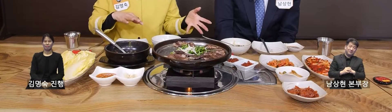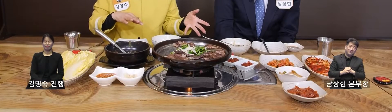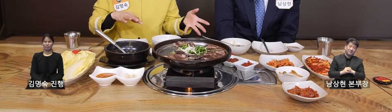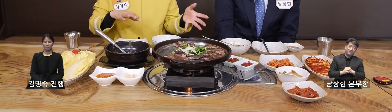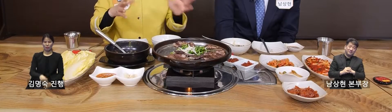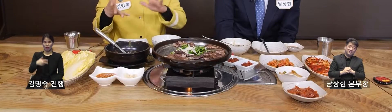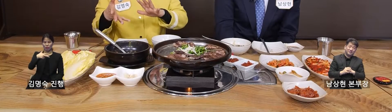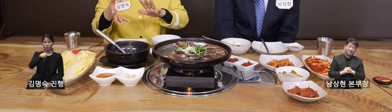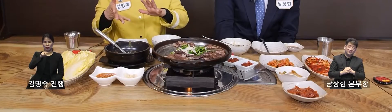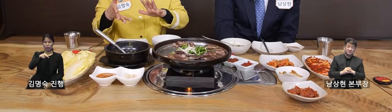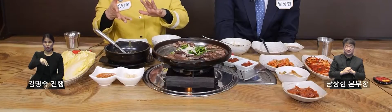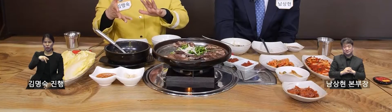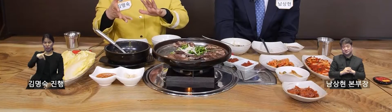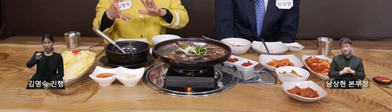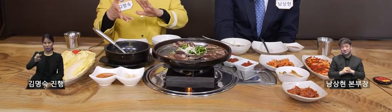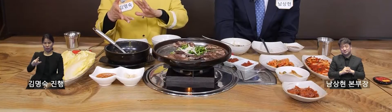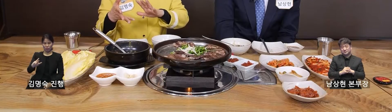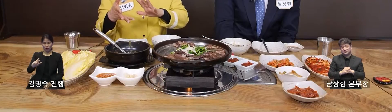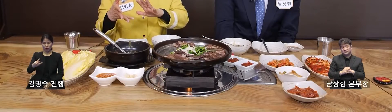젓갈하고